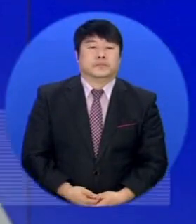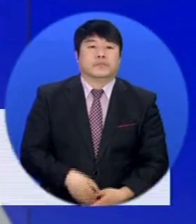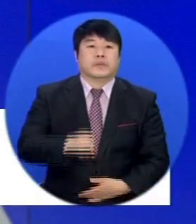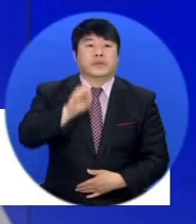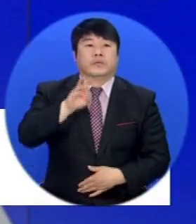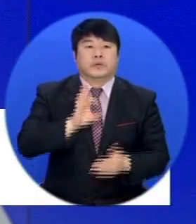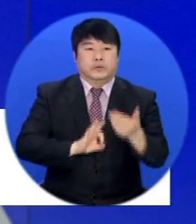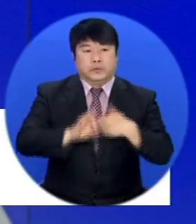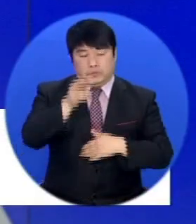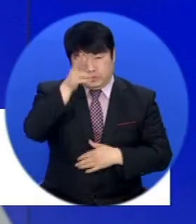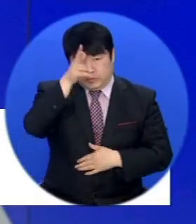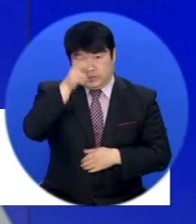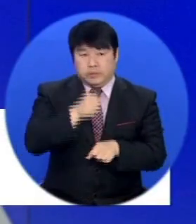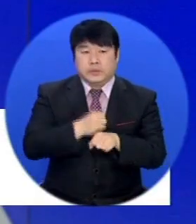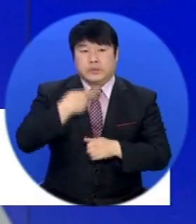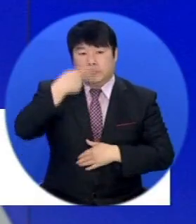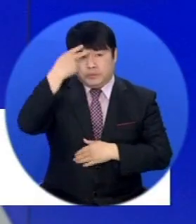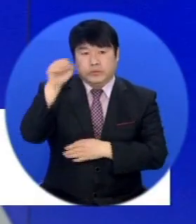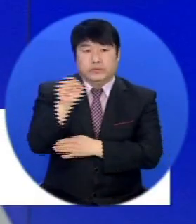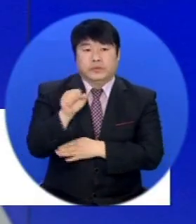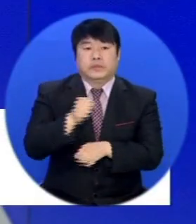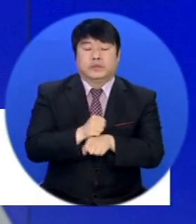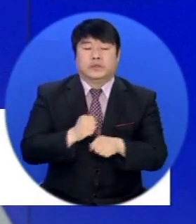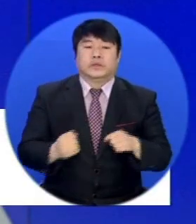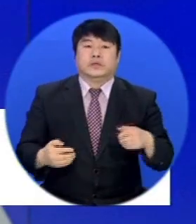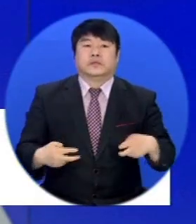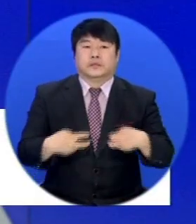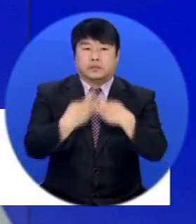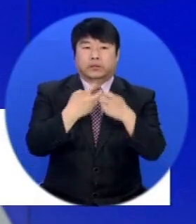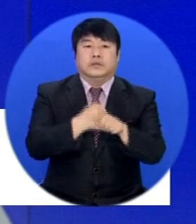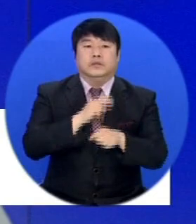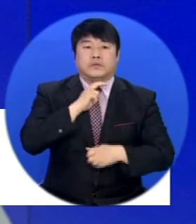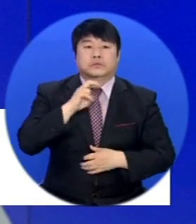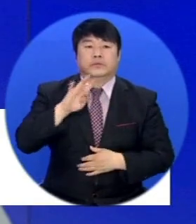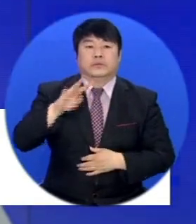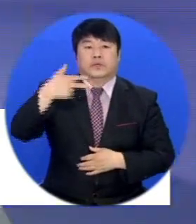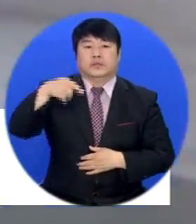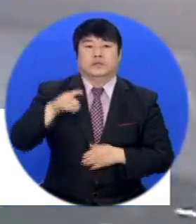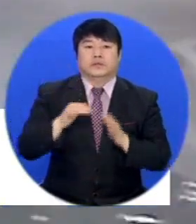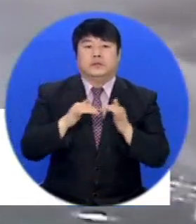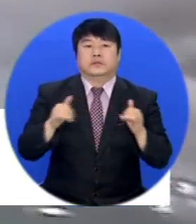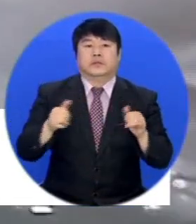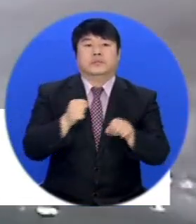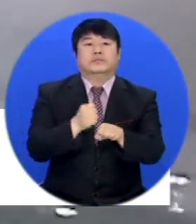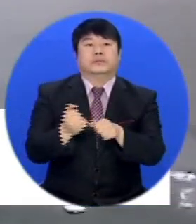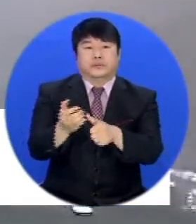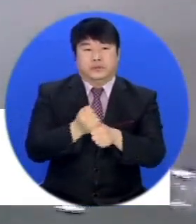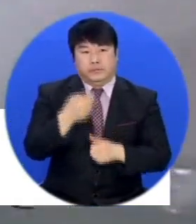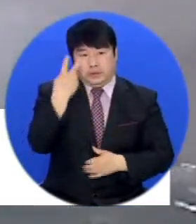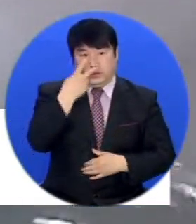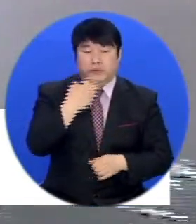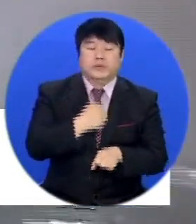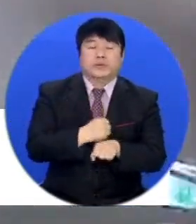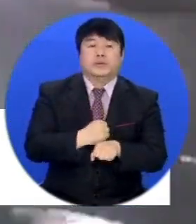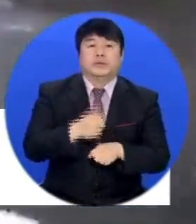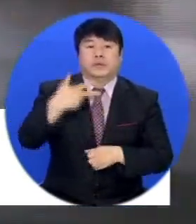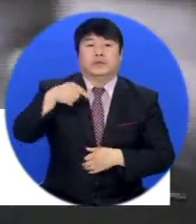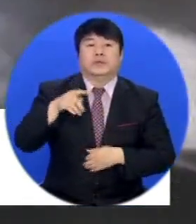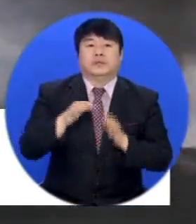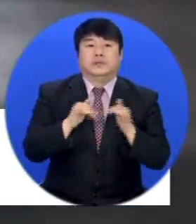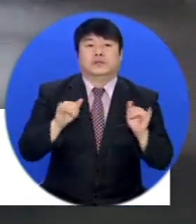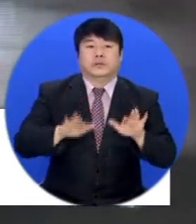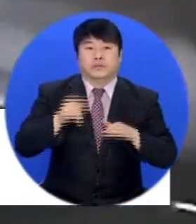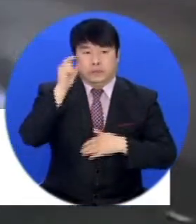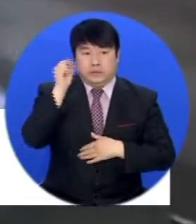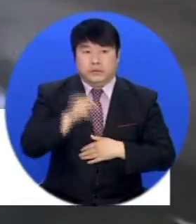광주 동부경찰서는 음주운전을 하다 사고를 낸 혐의로 24살 정모 씨를 붙잡아 조사하고 있습니다. 정 씨는